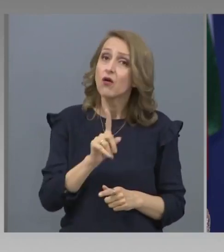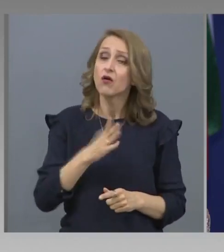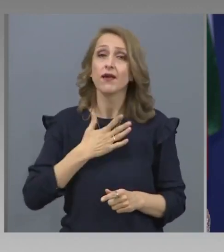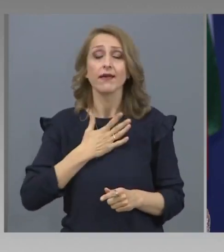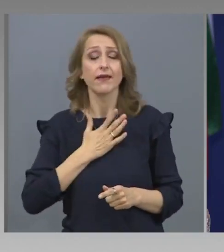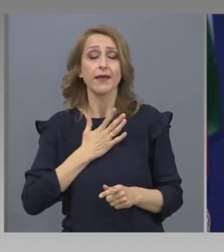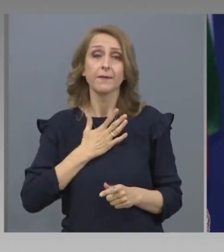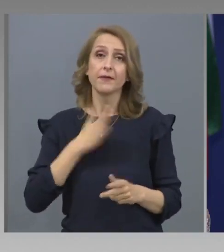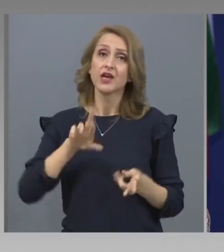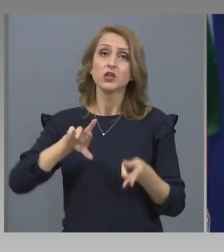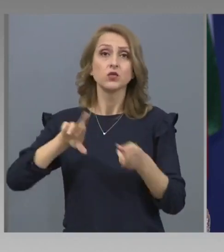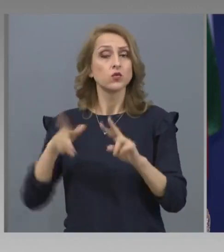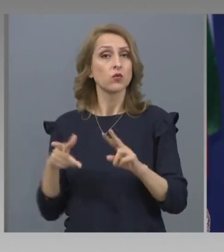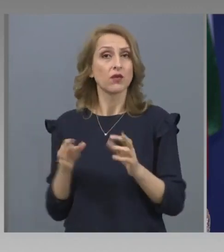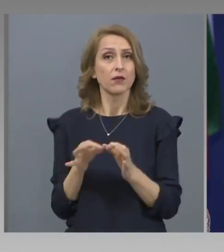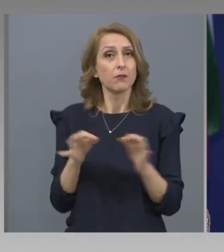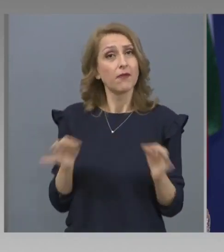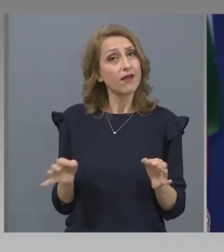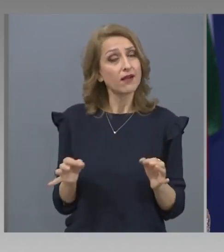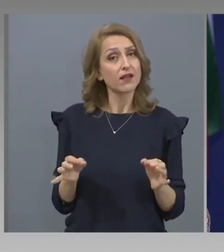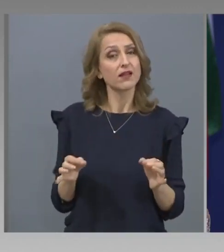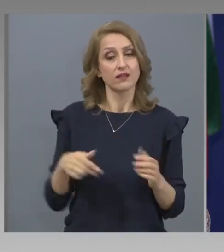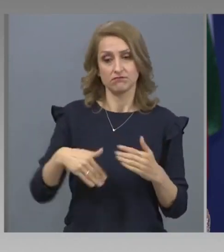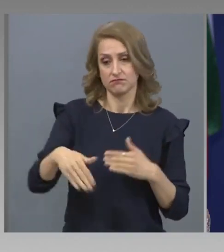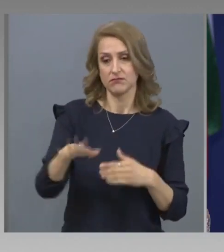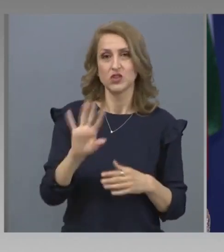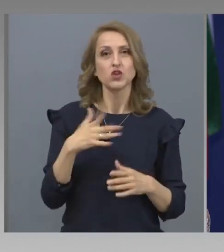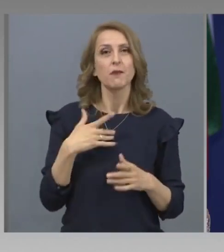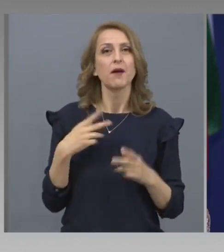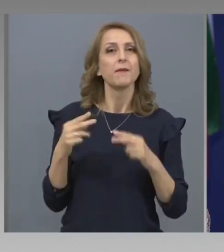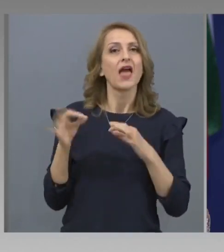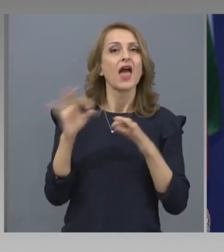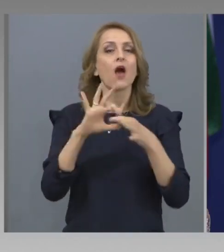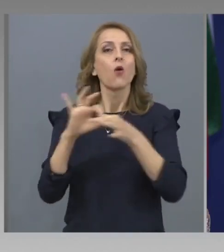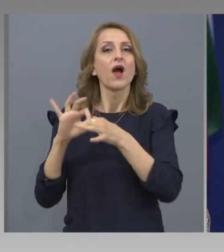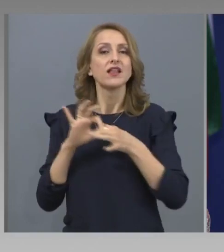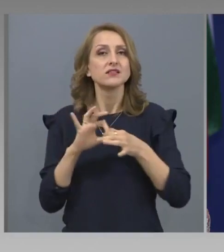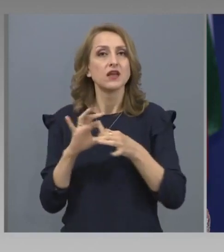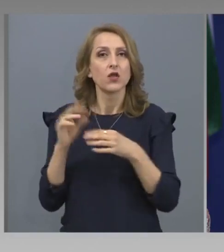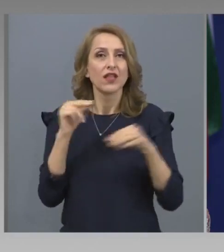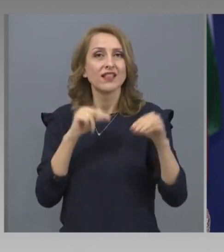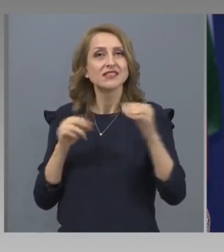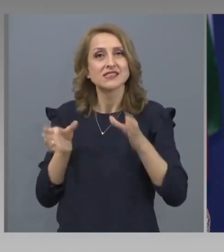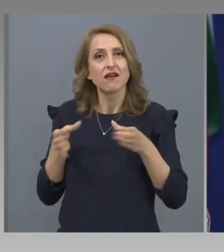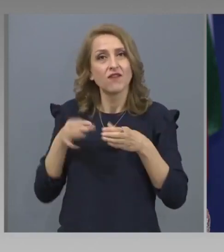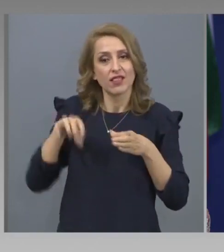по които заедно с коалиционния партньор, във вторник имаме коалиционен съвет за